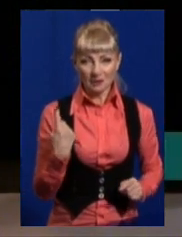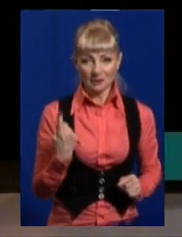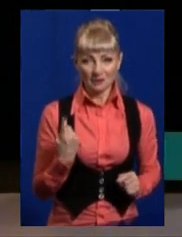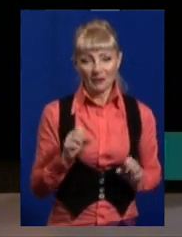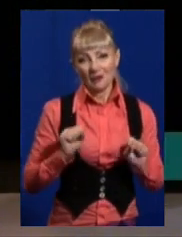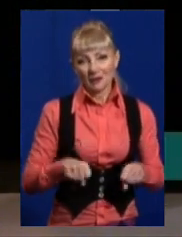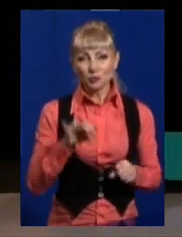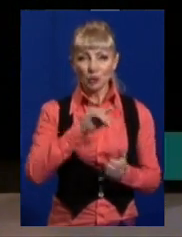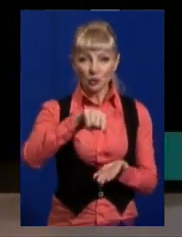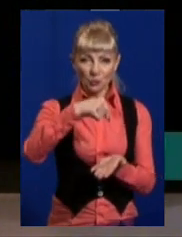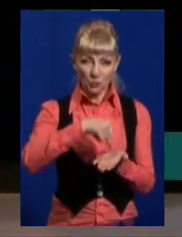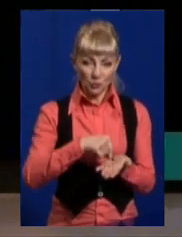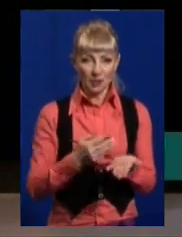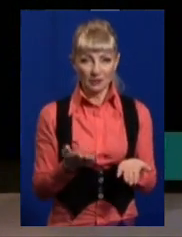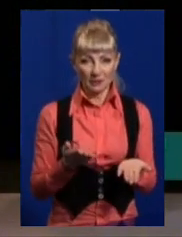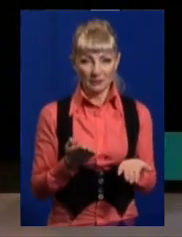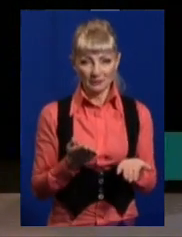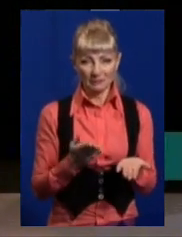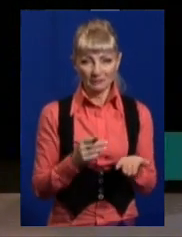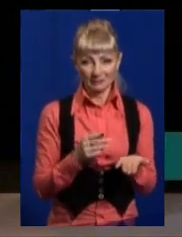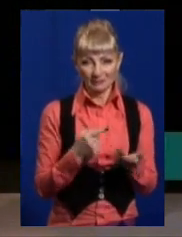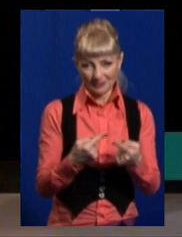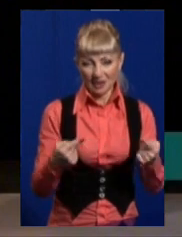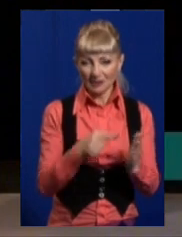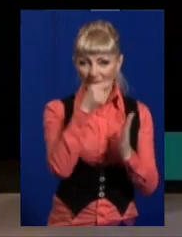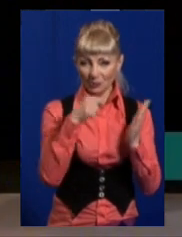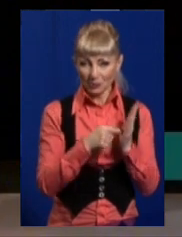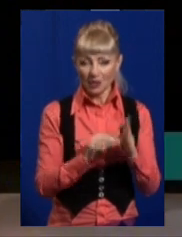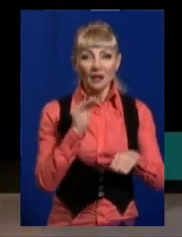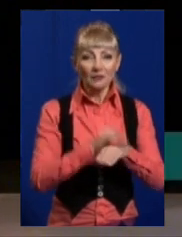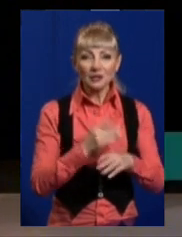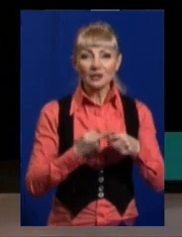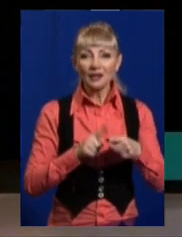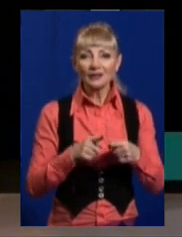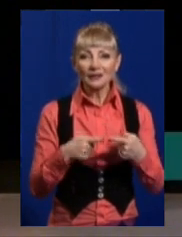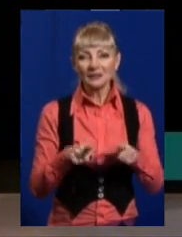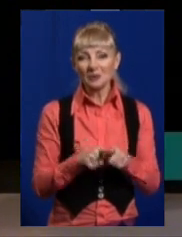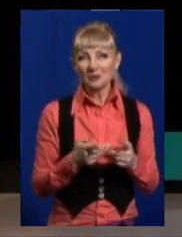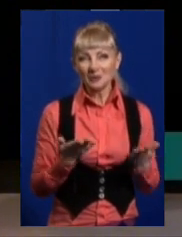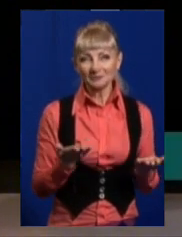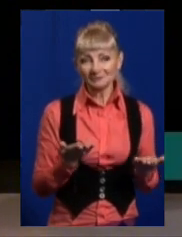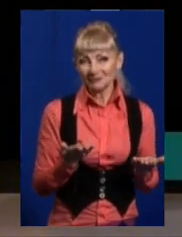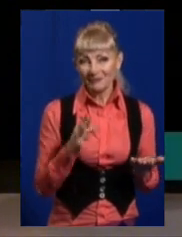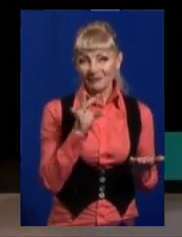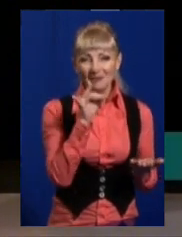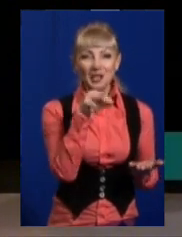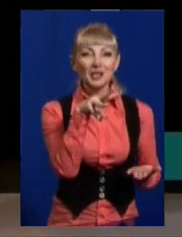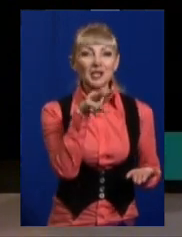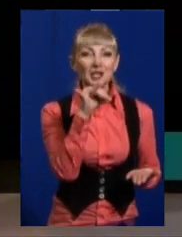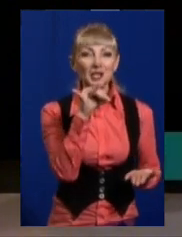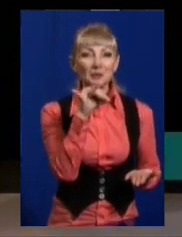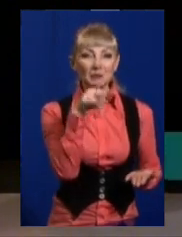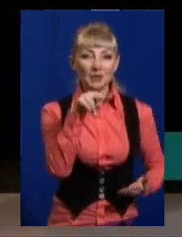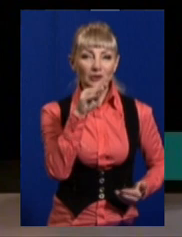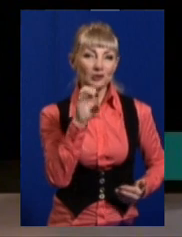можливо, міста у межах компетенції питання. Тобто, фактично, це таке іміджеве об'єднання. Об'єднання, яке